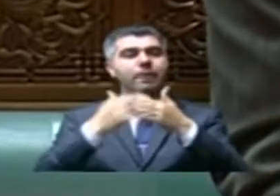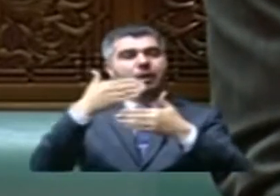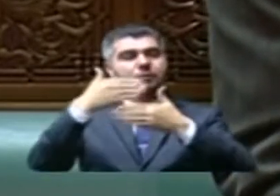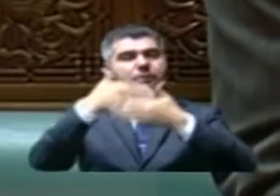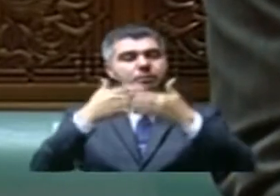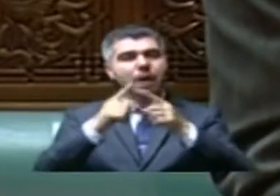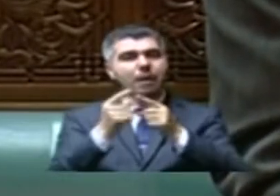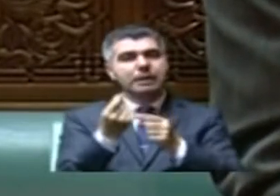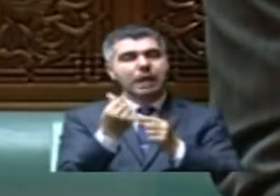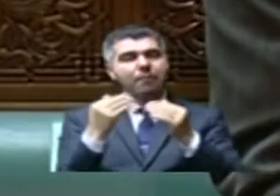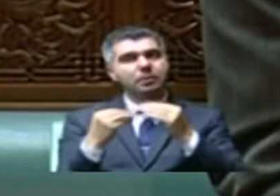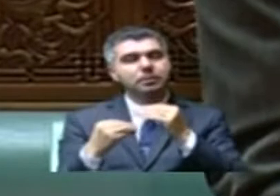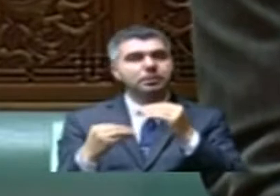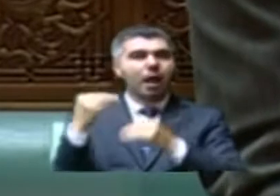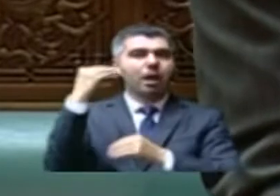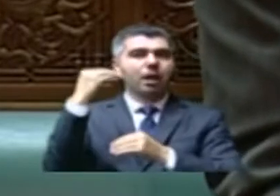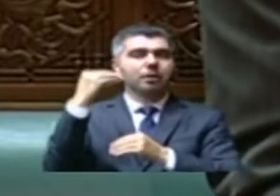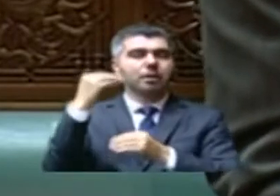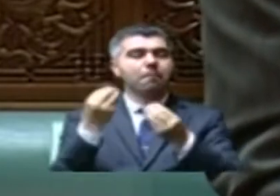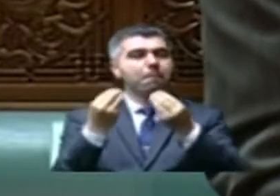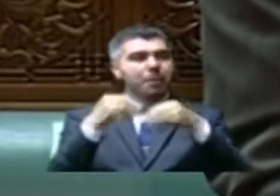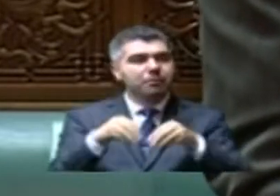الأتمنة الفاشل تدبيرا وتصميما وإنجازا